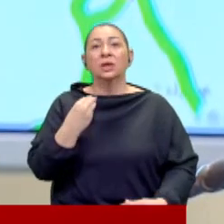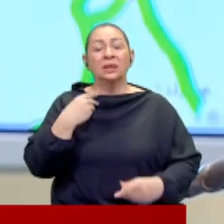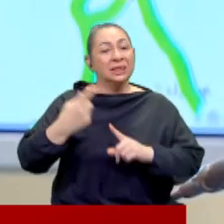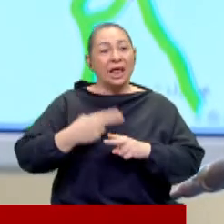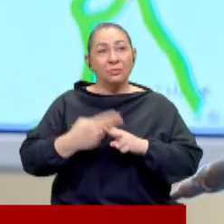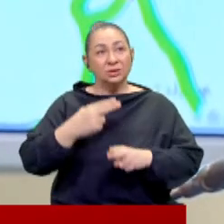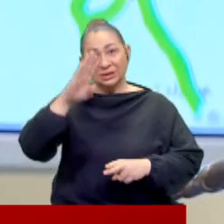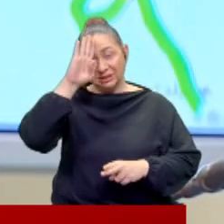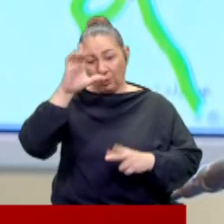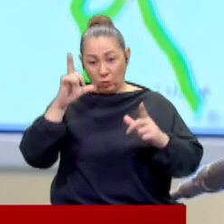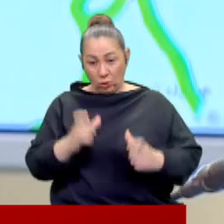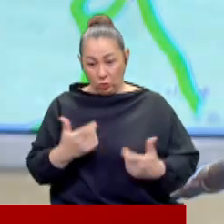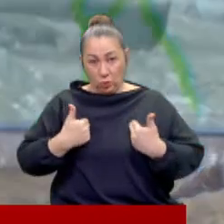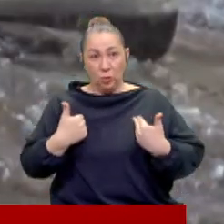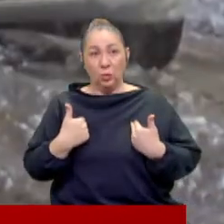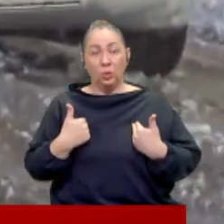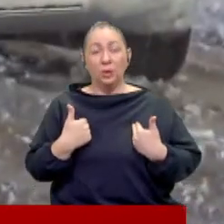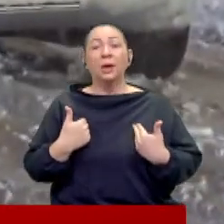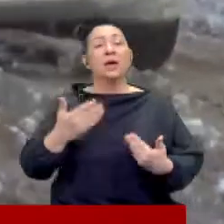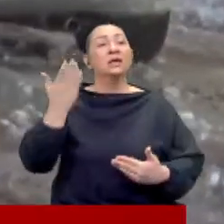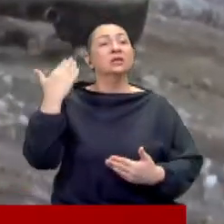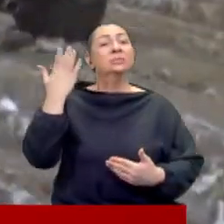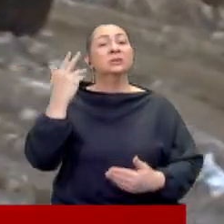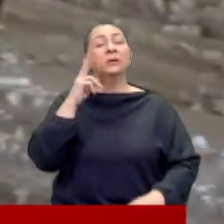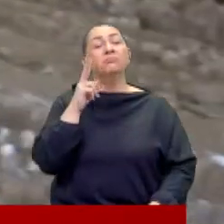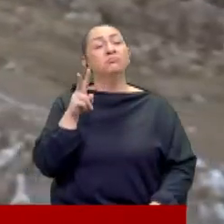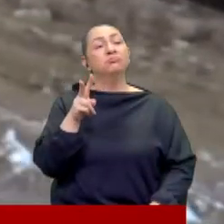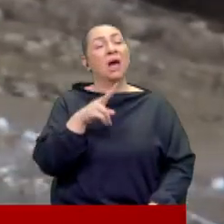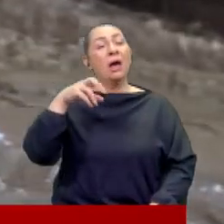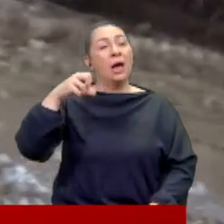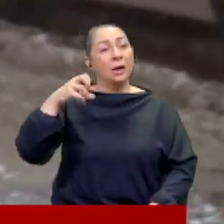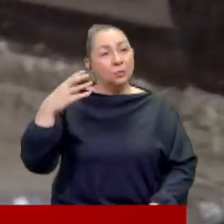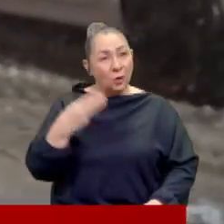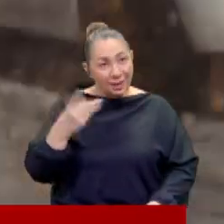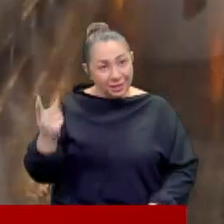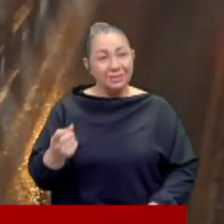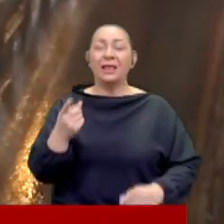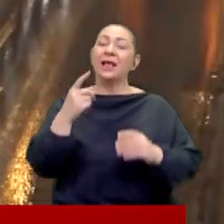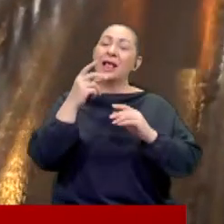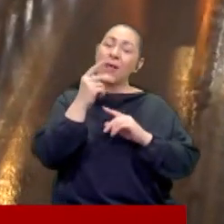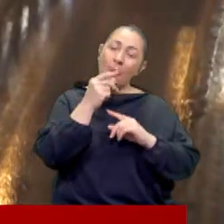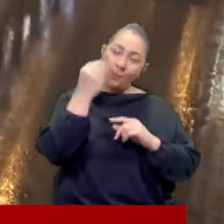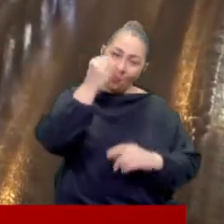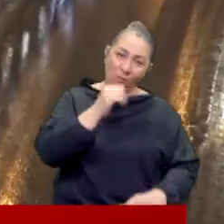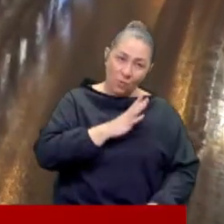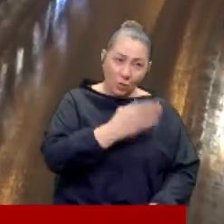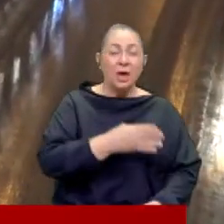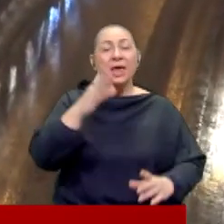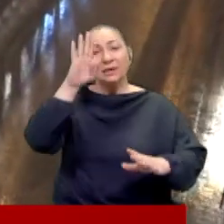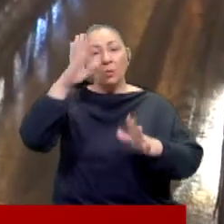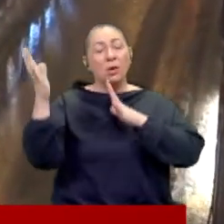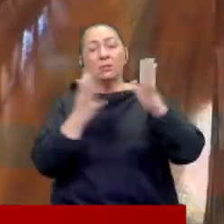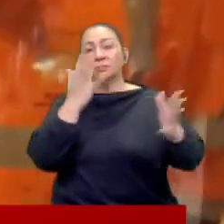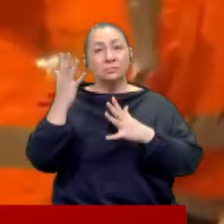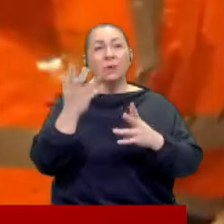test etmiş bir İstanbul'dayım aynı zamanda Maziye Bir Bakıver di Erdoğan da İmamoğlu da İstanbul'da kar fırtınası yaşandı